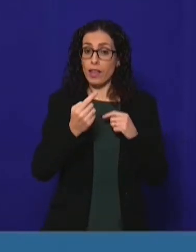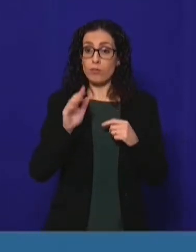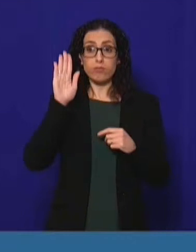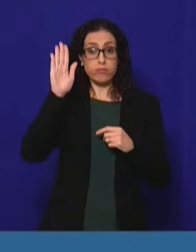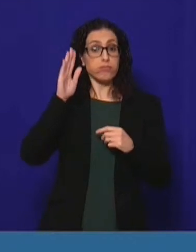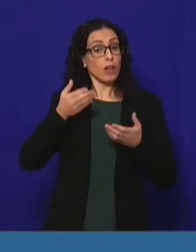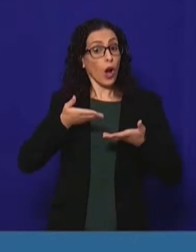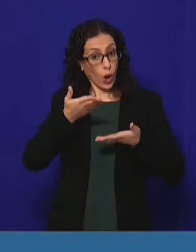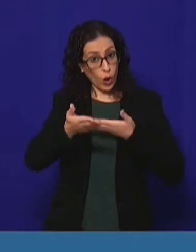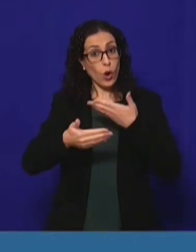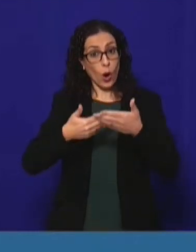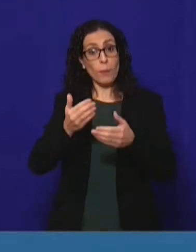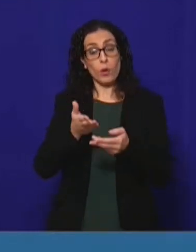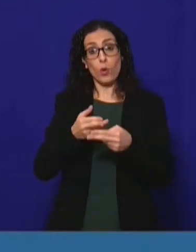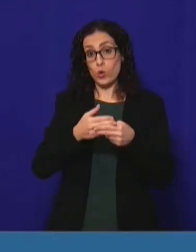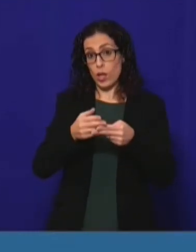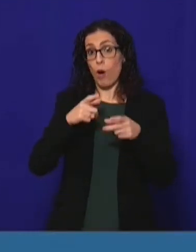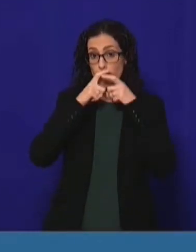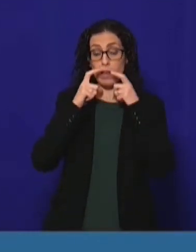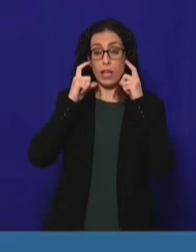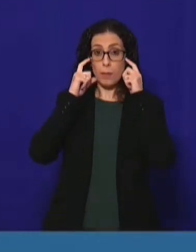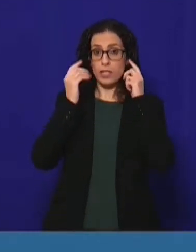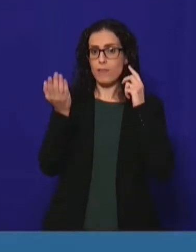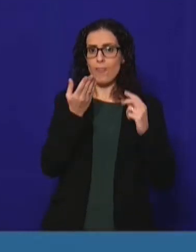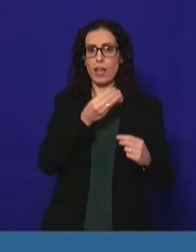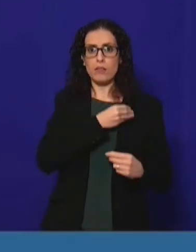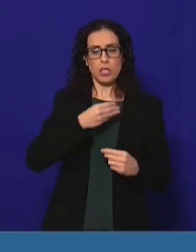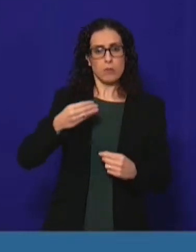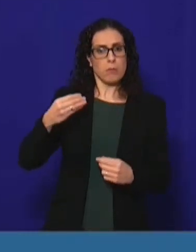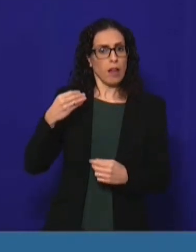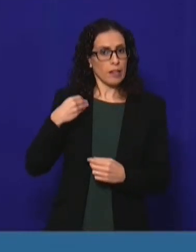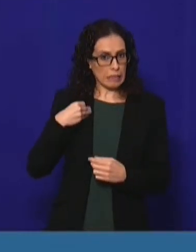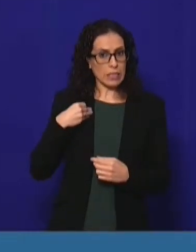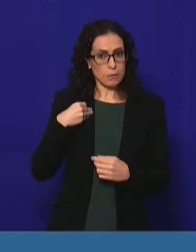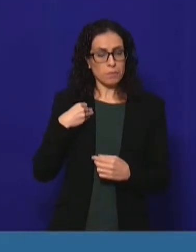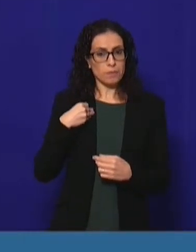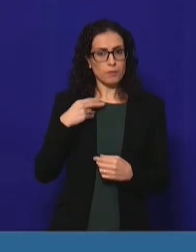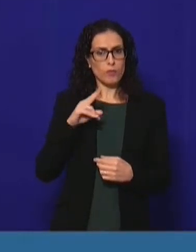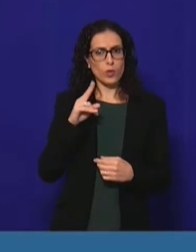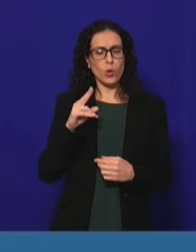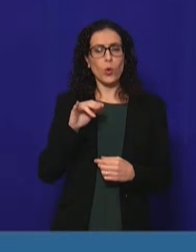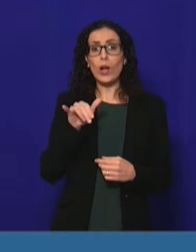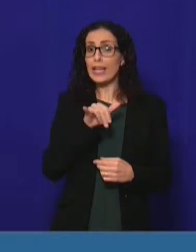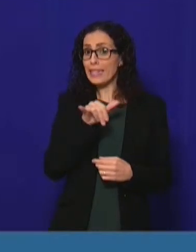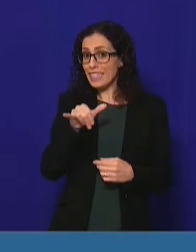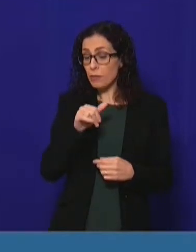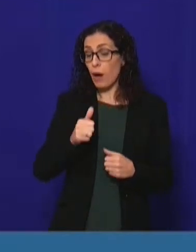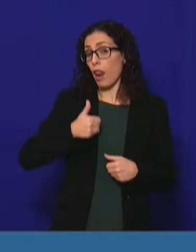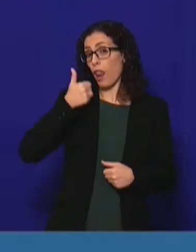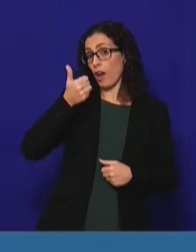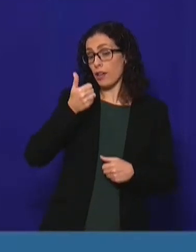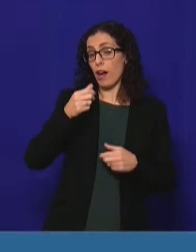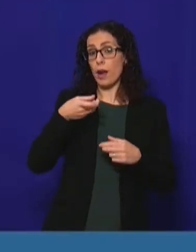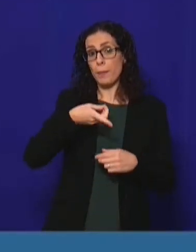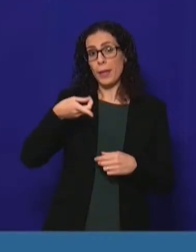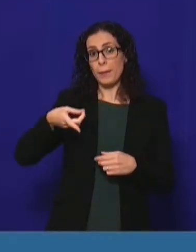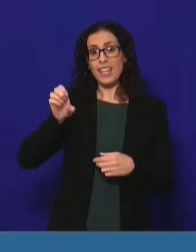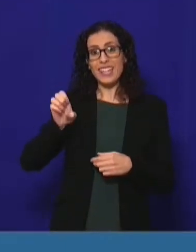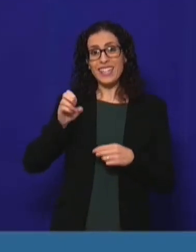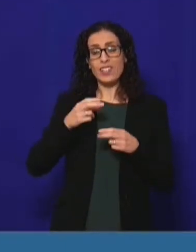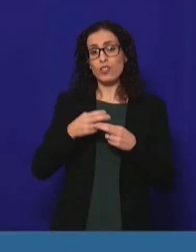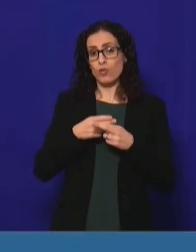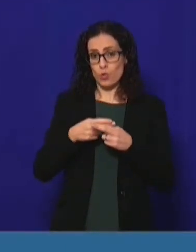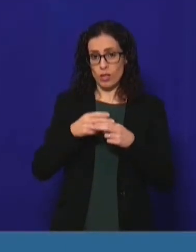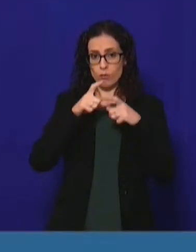kemm f'healthcare settings fejn hemm indikat speċifikament li ma tip ta' maskri u PPE għandu jintuża skont